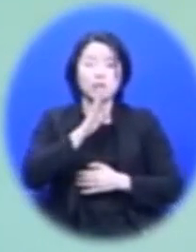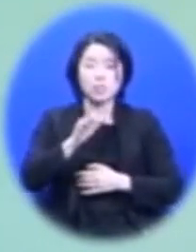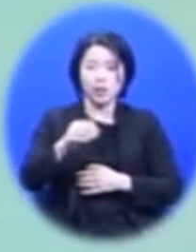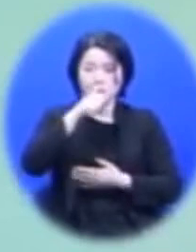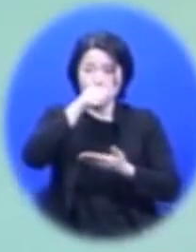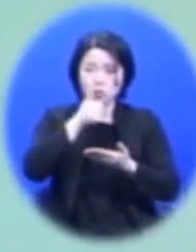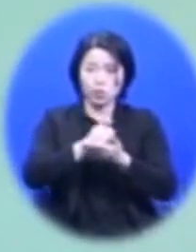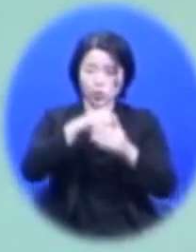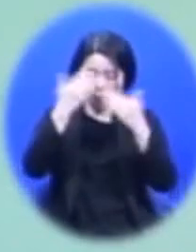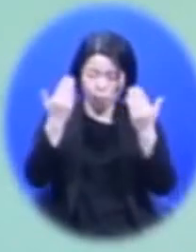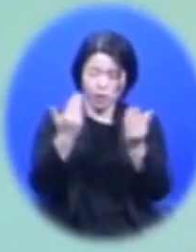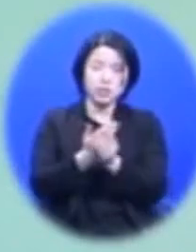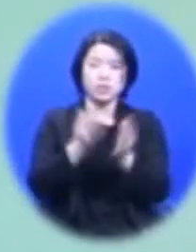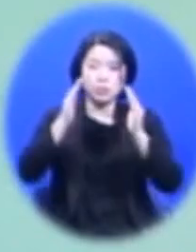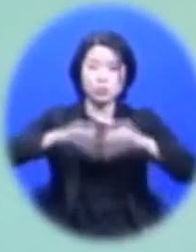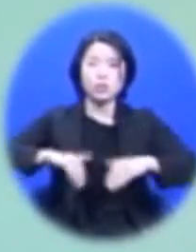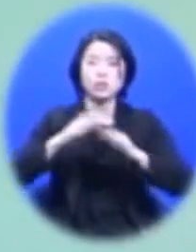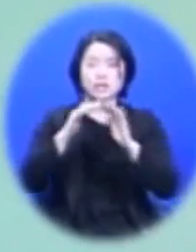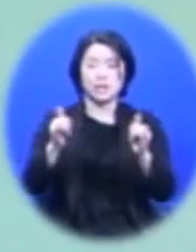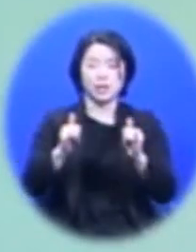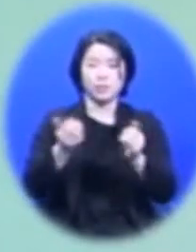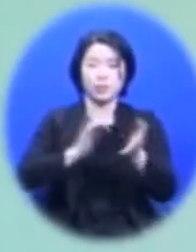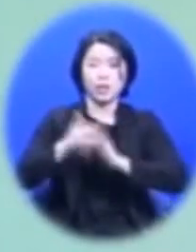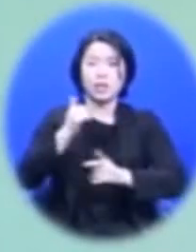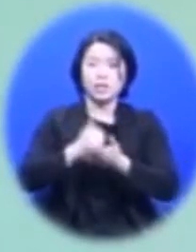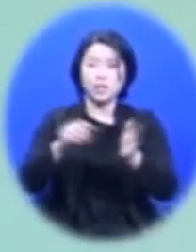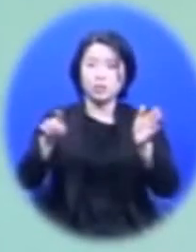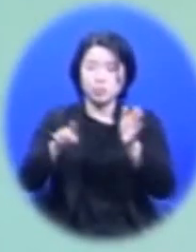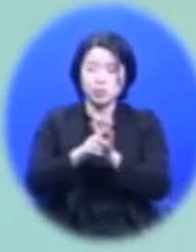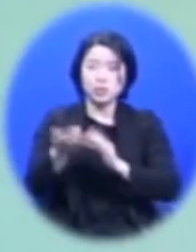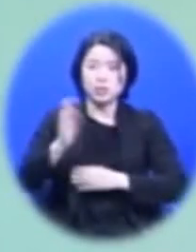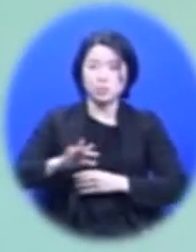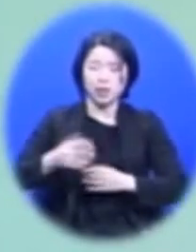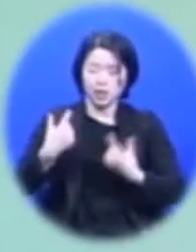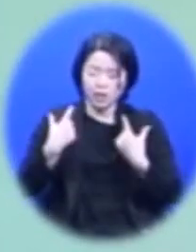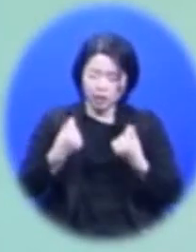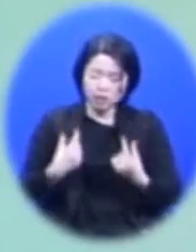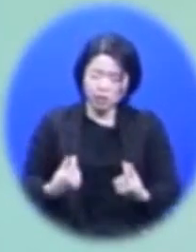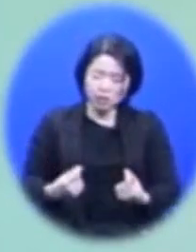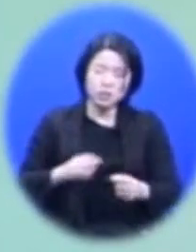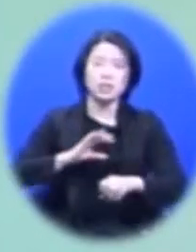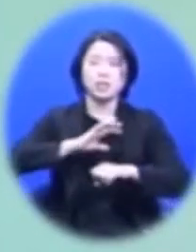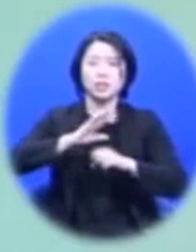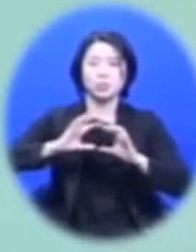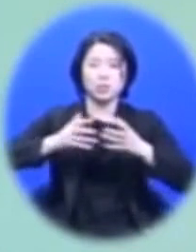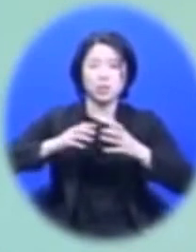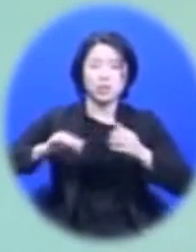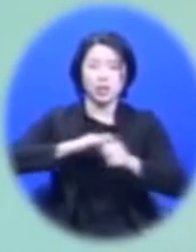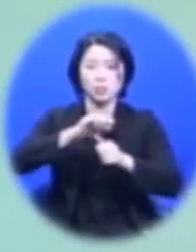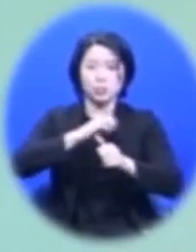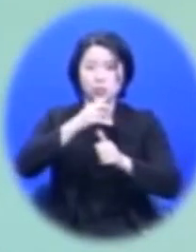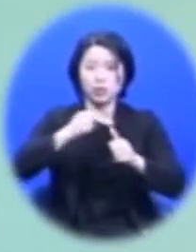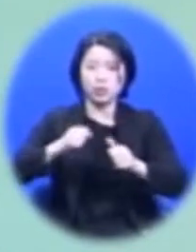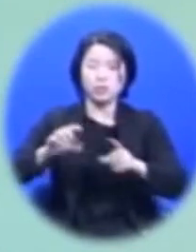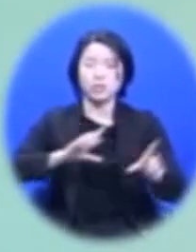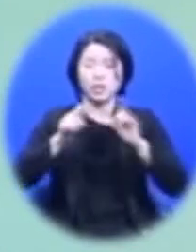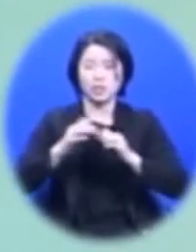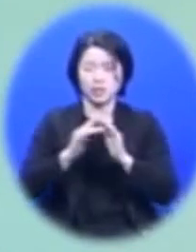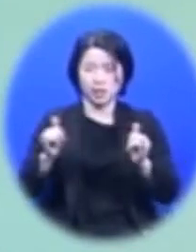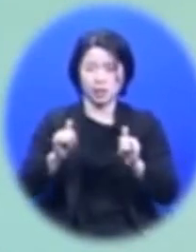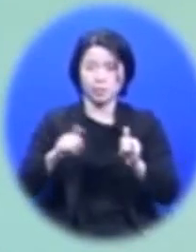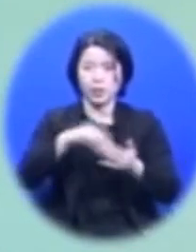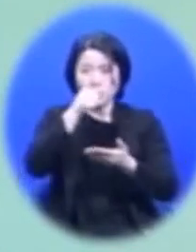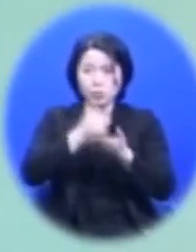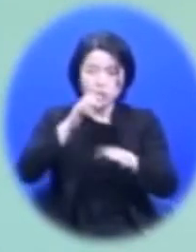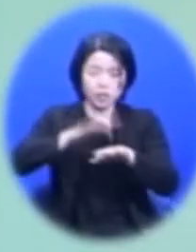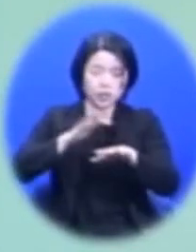죄에서 완전히 무너진 사람, 예수를 믿고도 여전히 세상에 묶여서 사는 사람, 여전히 죄의 습관 버리지 못하는